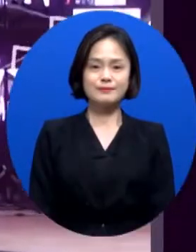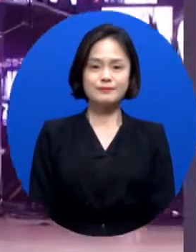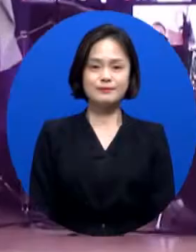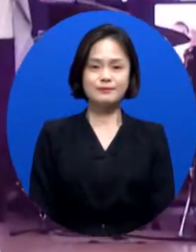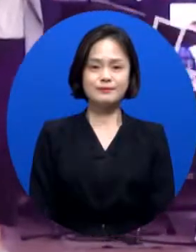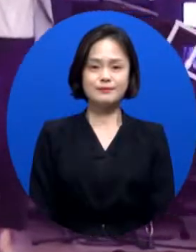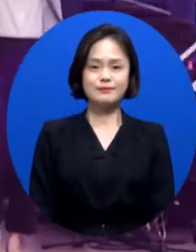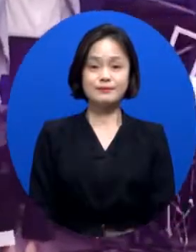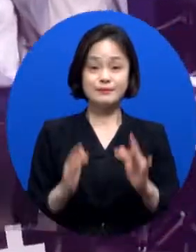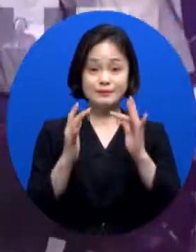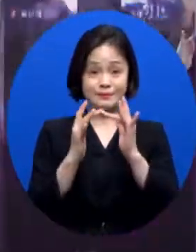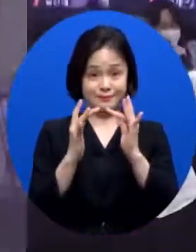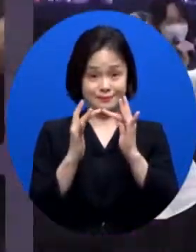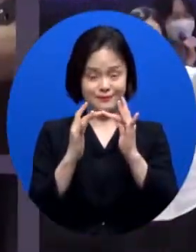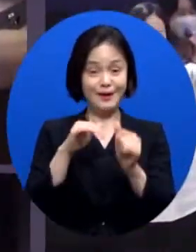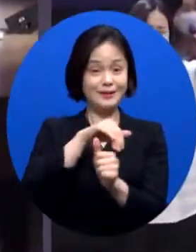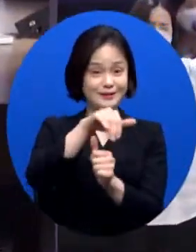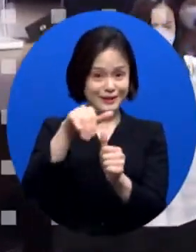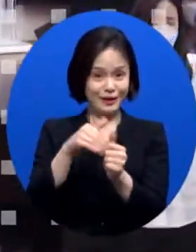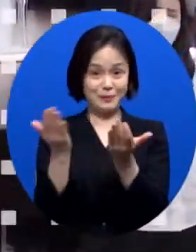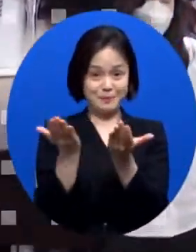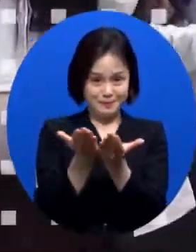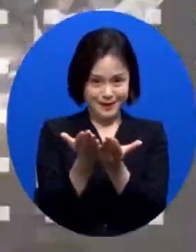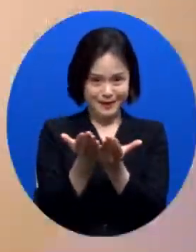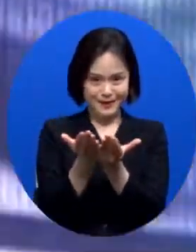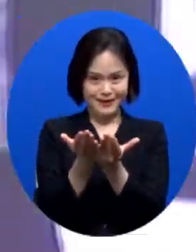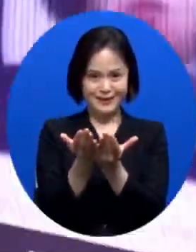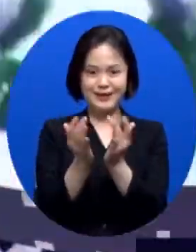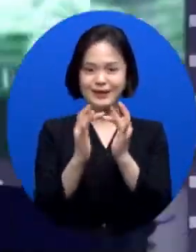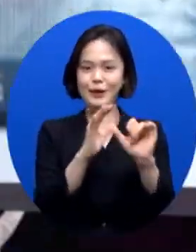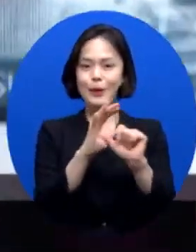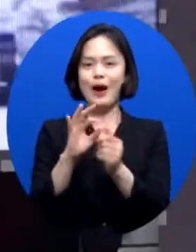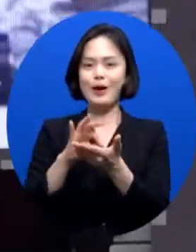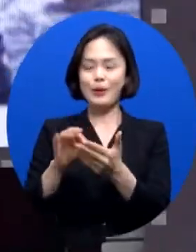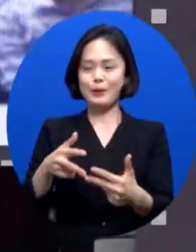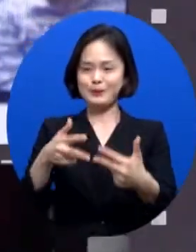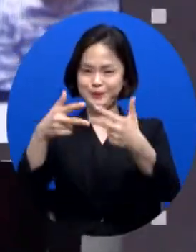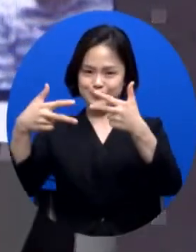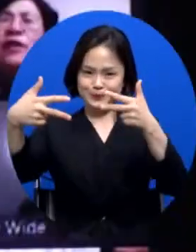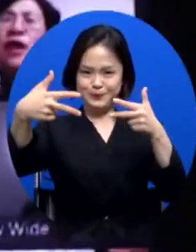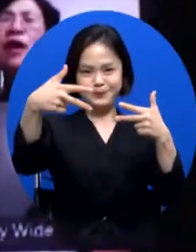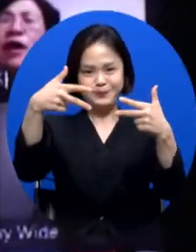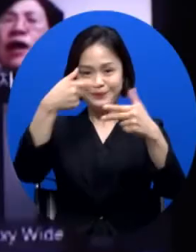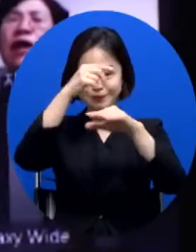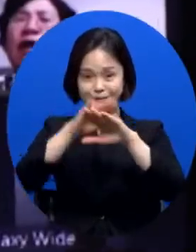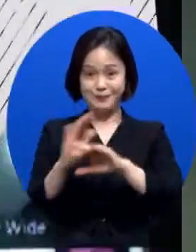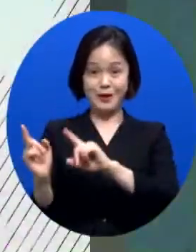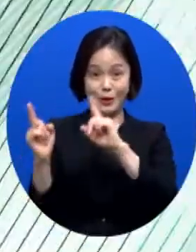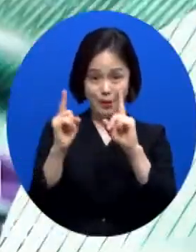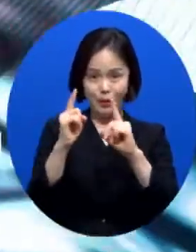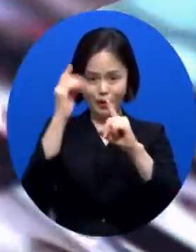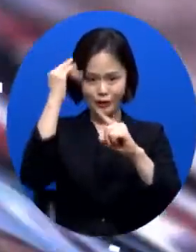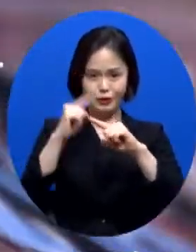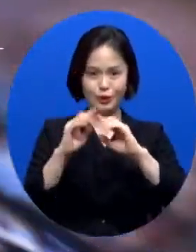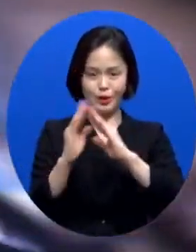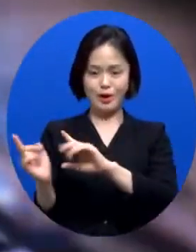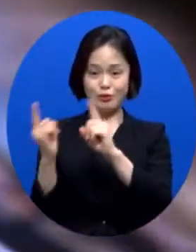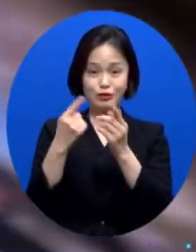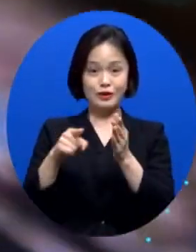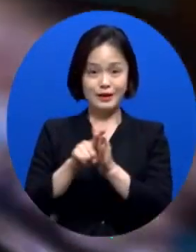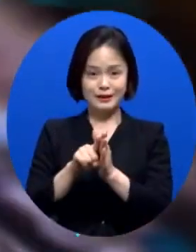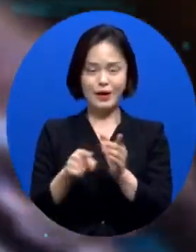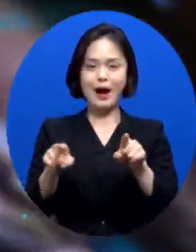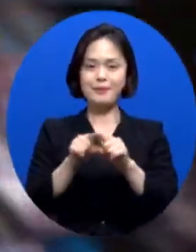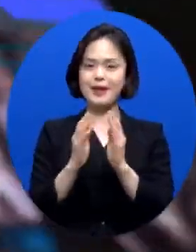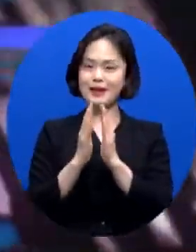비대면 시대에 발맞춰 영상 대면을 통해 코로나 종식과 예배의 회복, 한국교회의 부흥을 위해 함께 기도하는